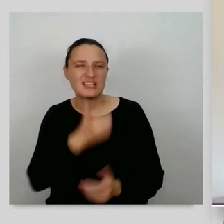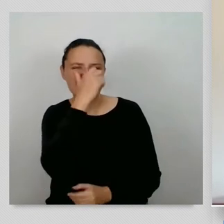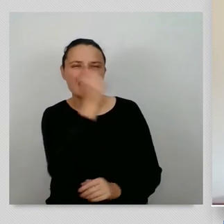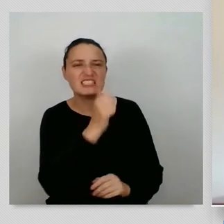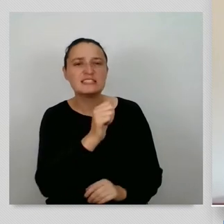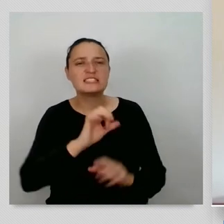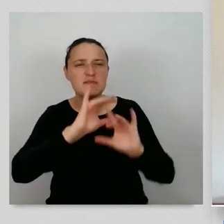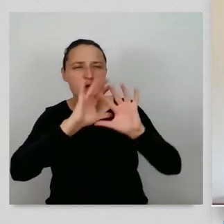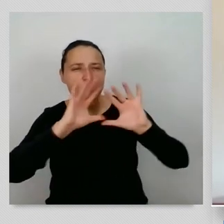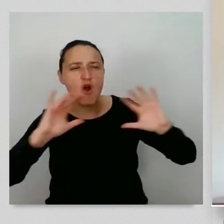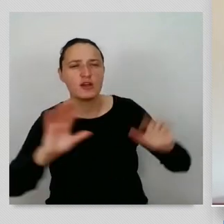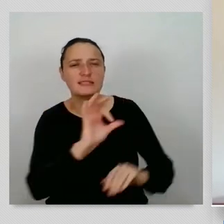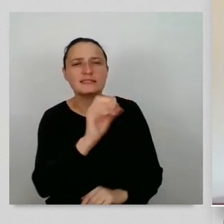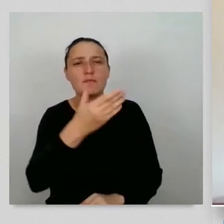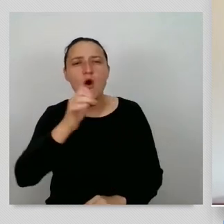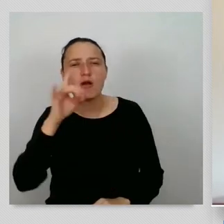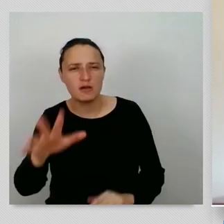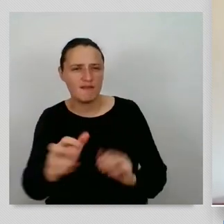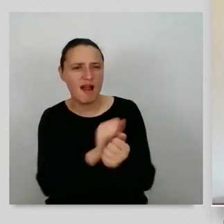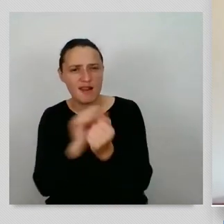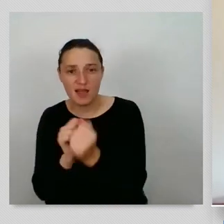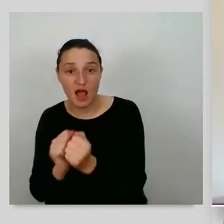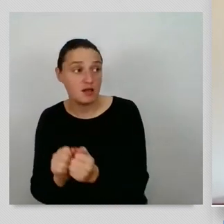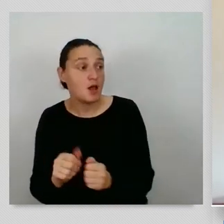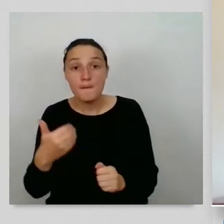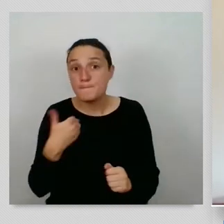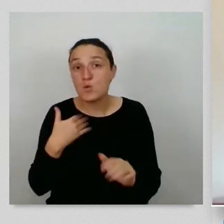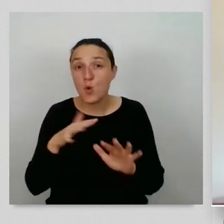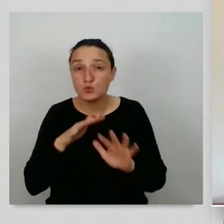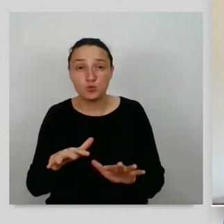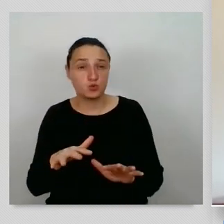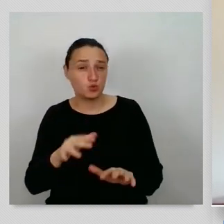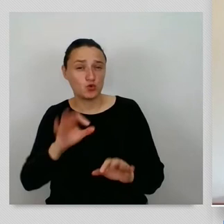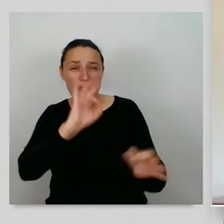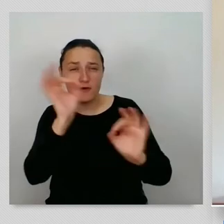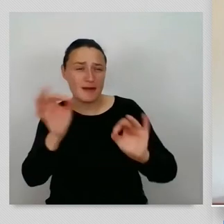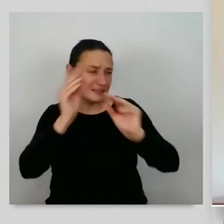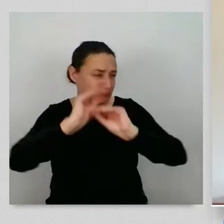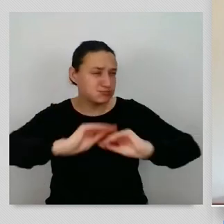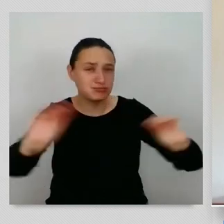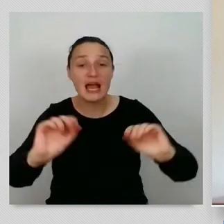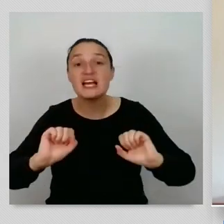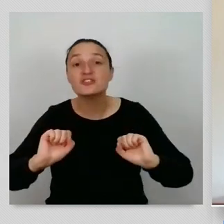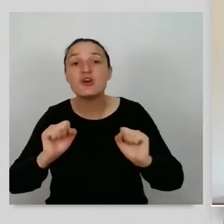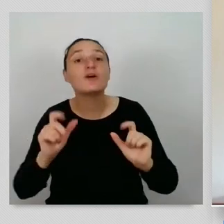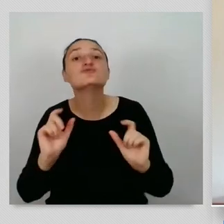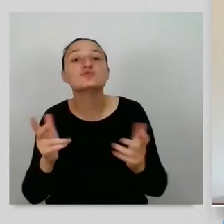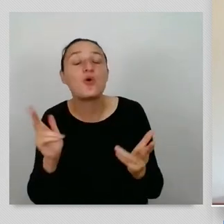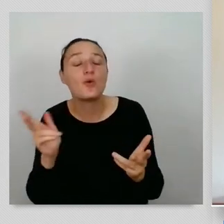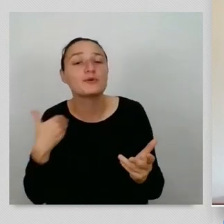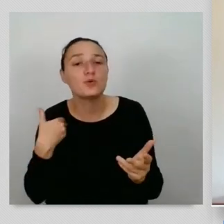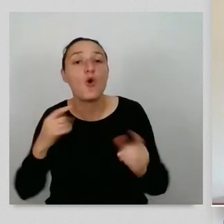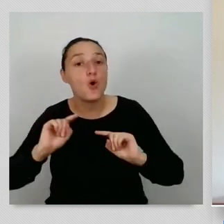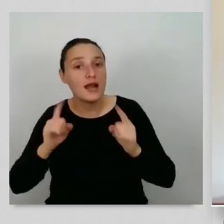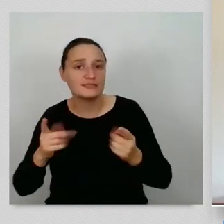tym mówimy i to dobrze. Zadziało się to dzięki organizacjom społecznym, o tym się dowiedzieliśmy, że jest